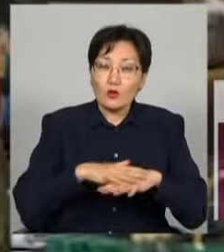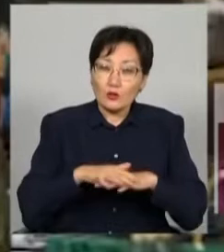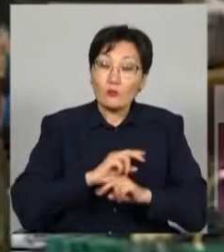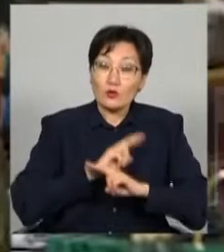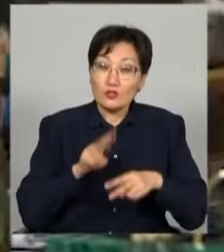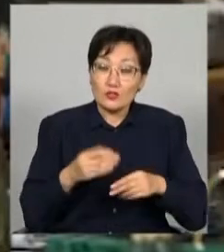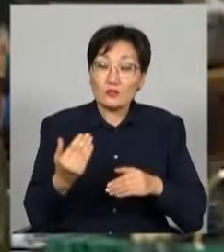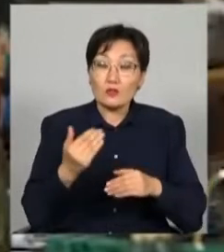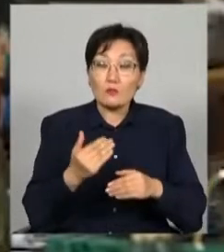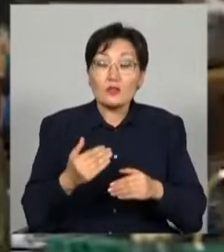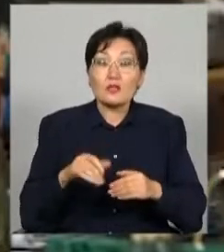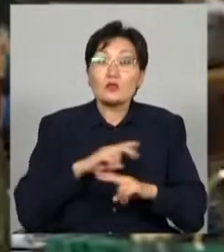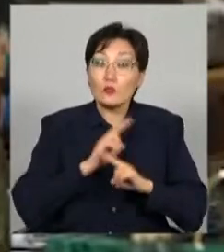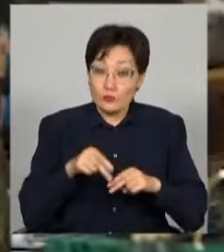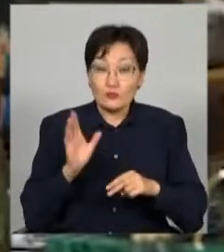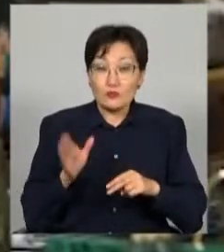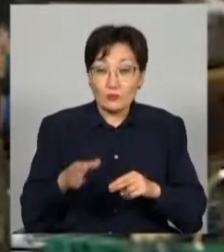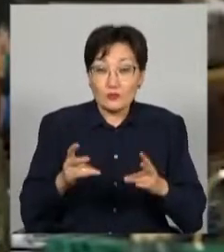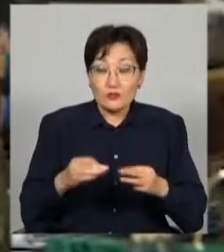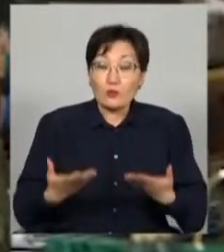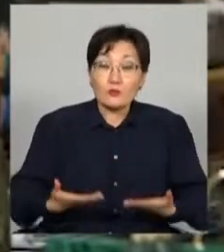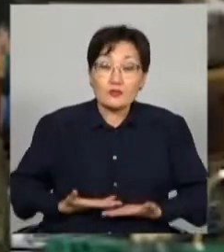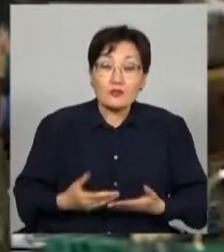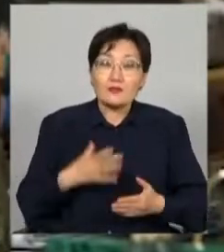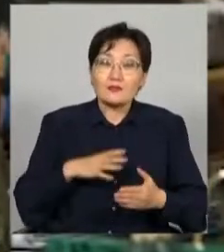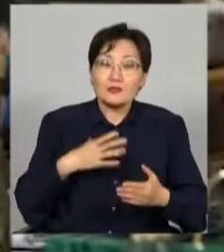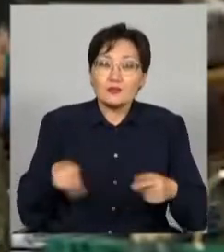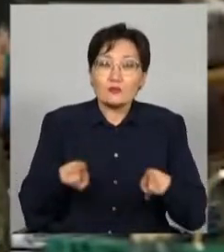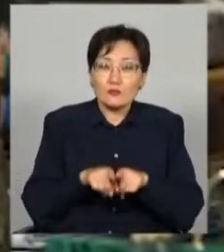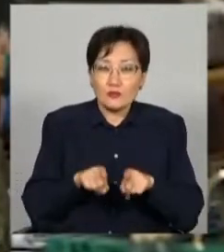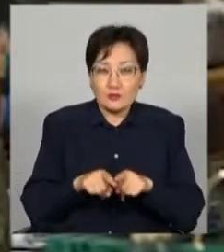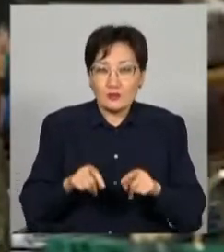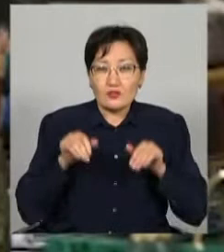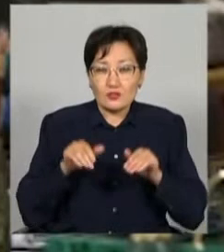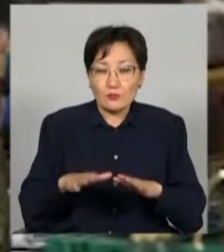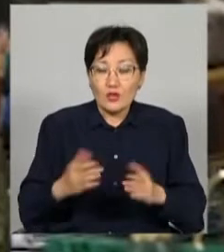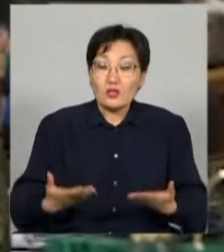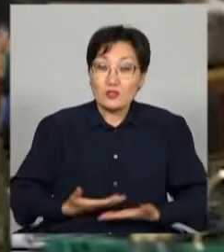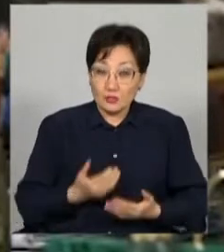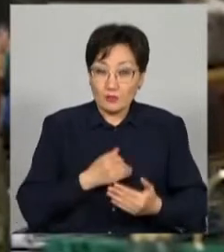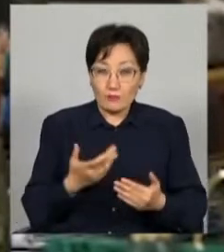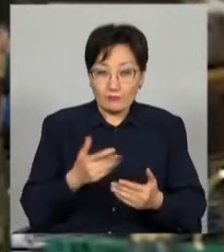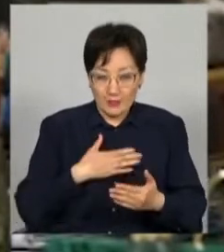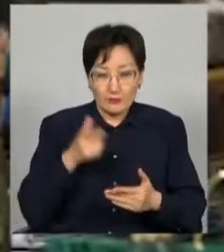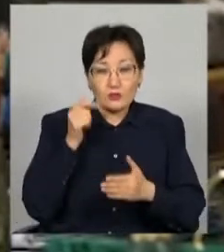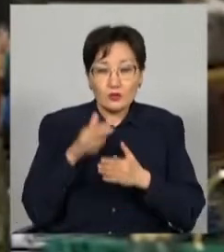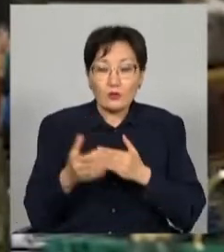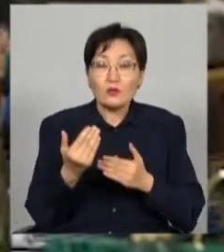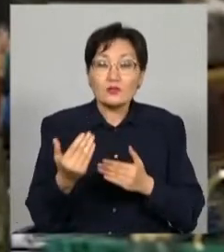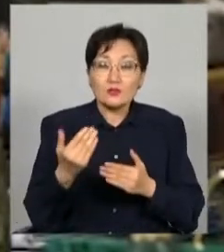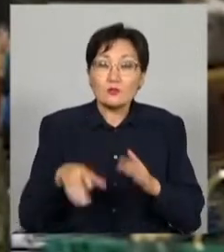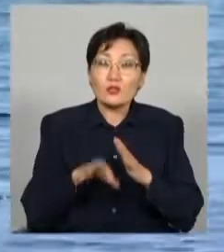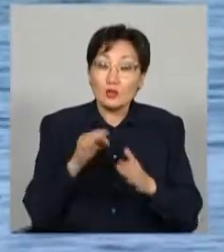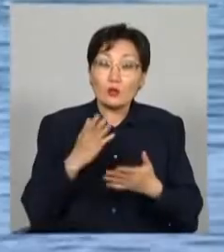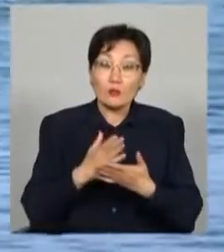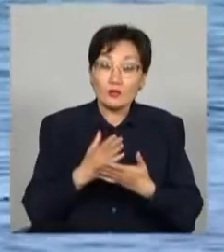болады. Өздеріңізде қаза боласыздар. Бірақ өмірлеріңізде не үшін қиясыздар? Тірі қалғыларыңыз келеді, мен оны жақсы білем. Сондықтан сіздерде таңдау